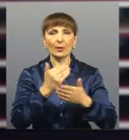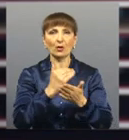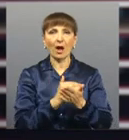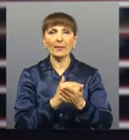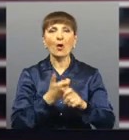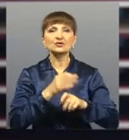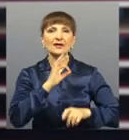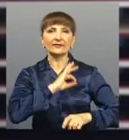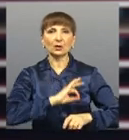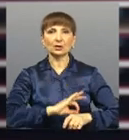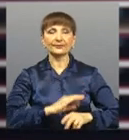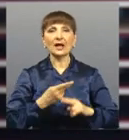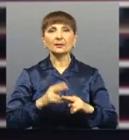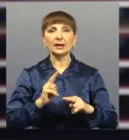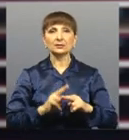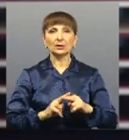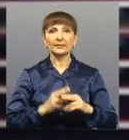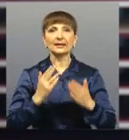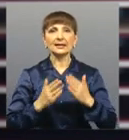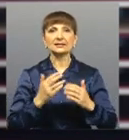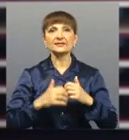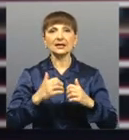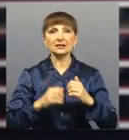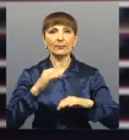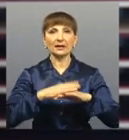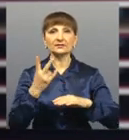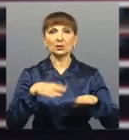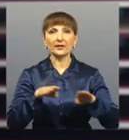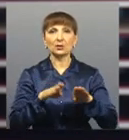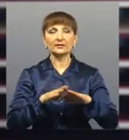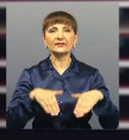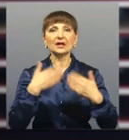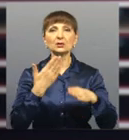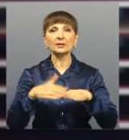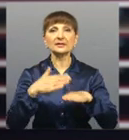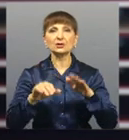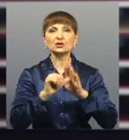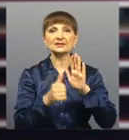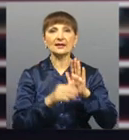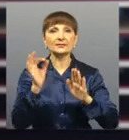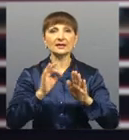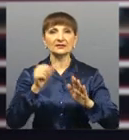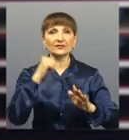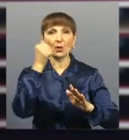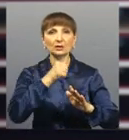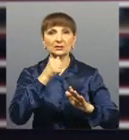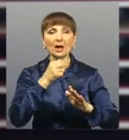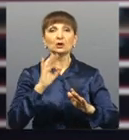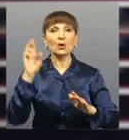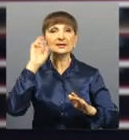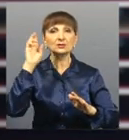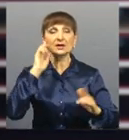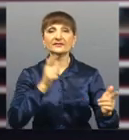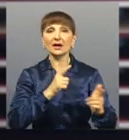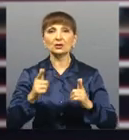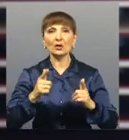выгодный продукт, при котором, если в среднем банке второго уровня выдают ипотеку под 16% годовых, то государство